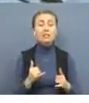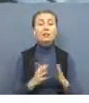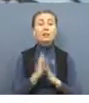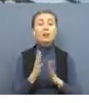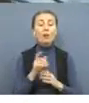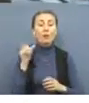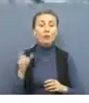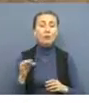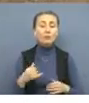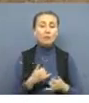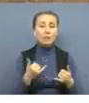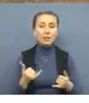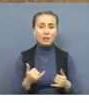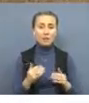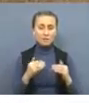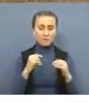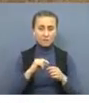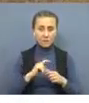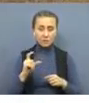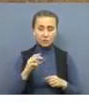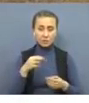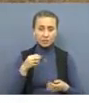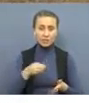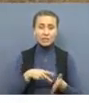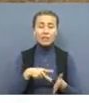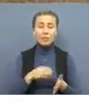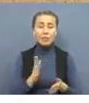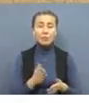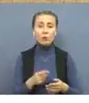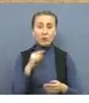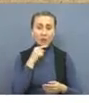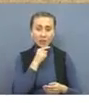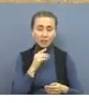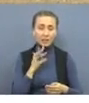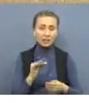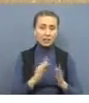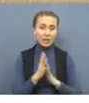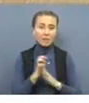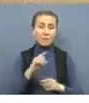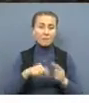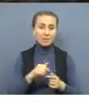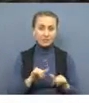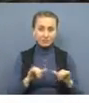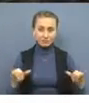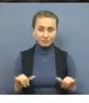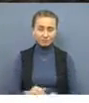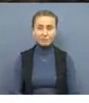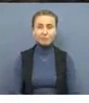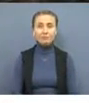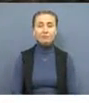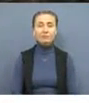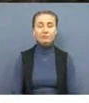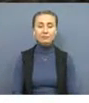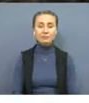региона реализовать зерно по высоким ценам, также положительно отразится на экономическом состоянии агробизнеса. Просим